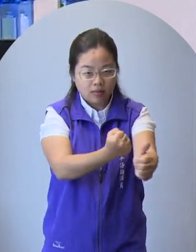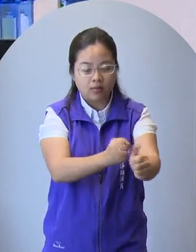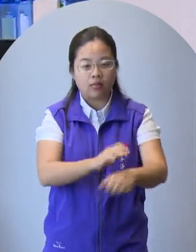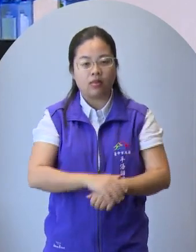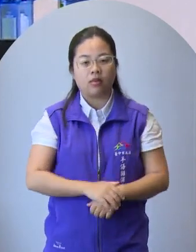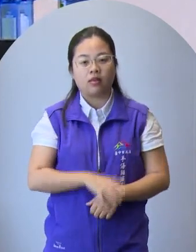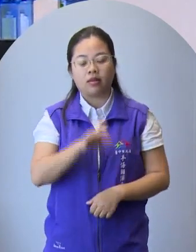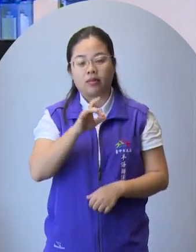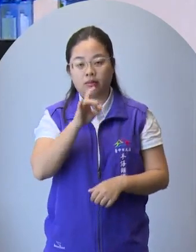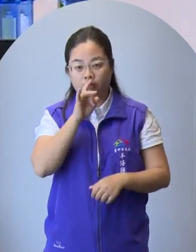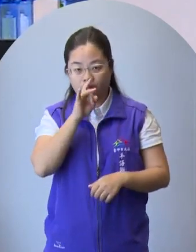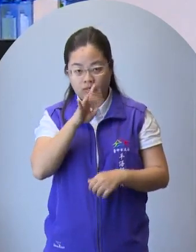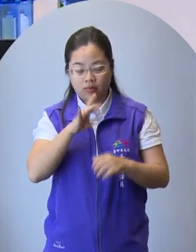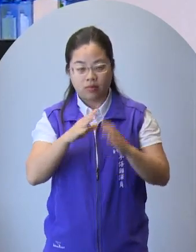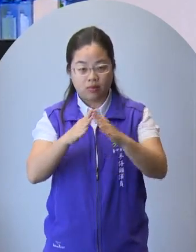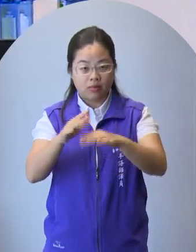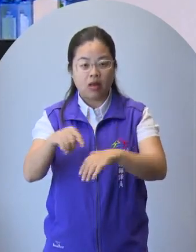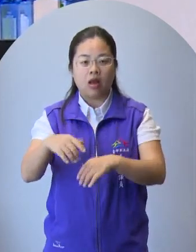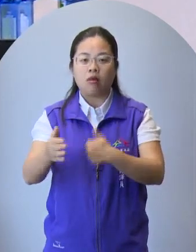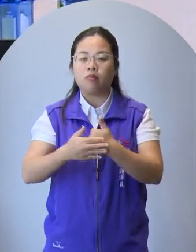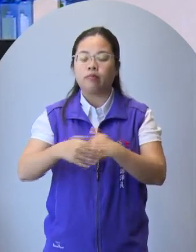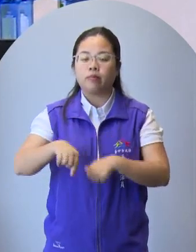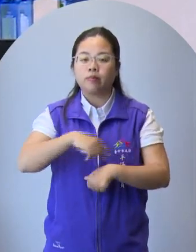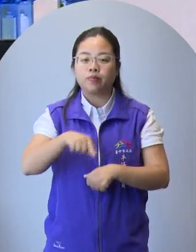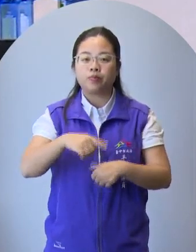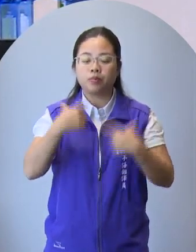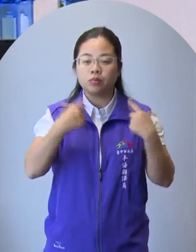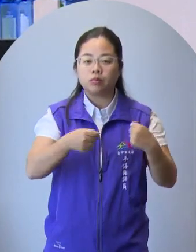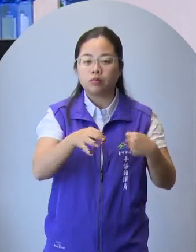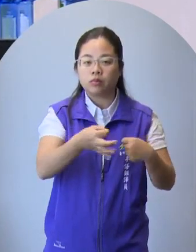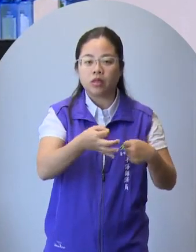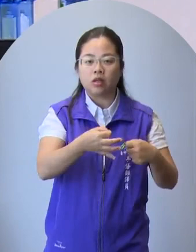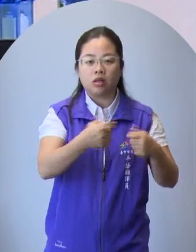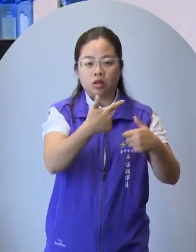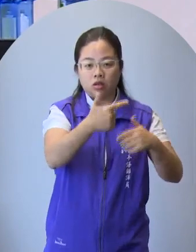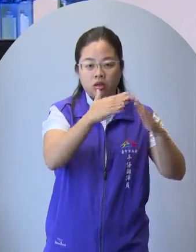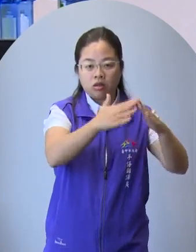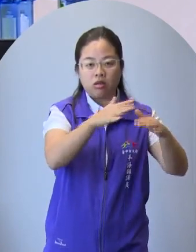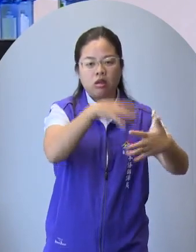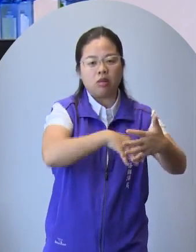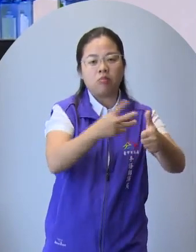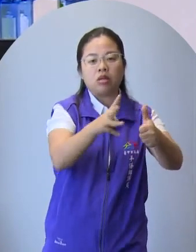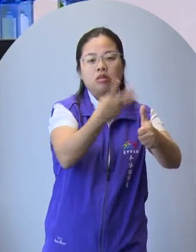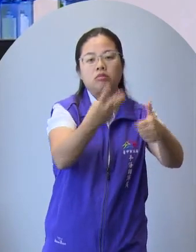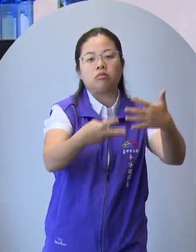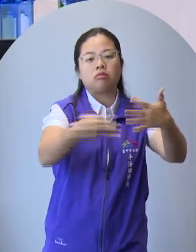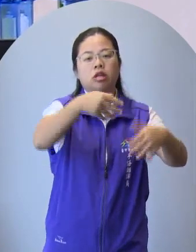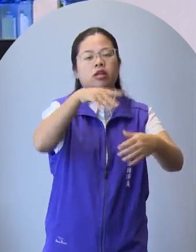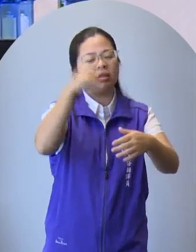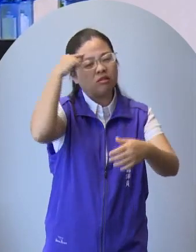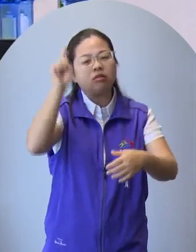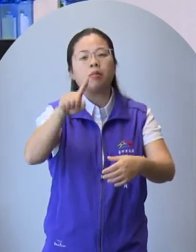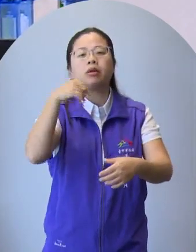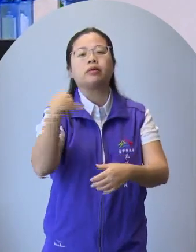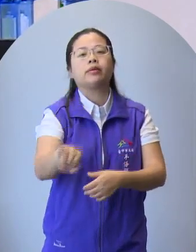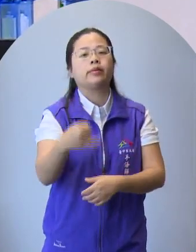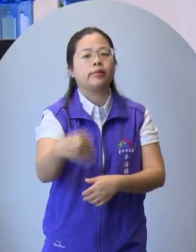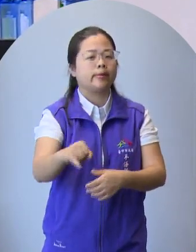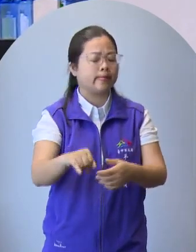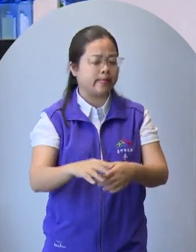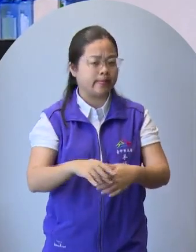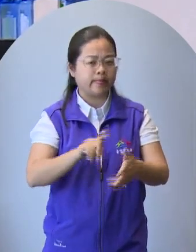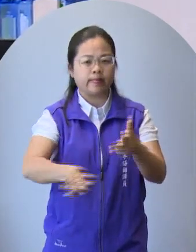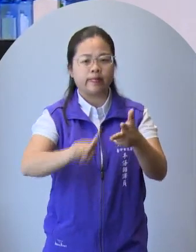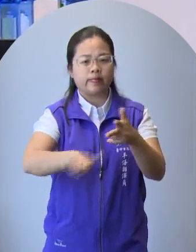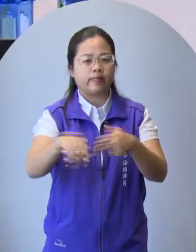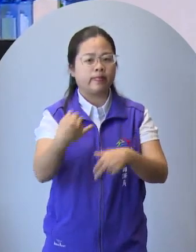的财政分级，本来我们的财政分级是在六都里面算第三级，就是最差的一级哈，